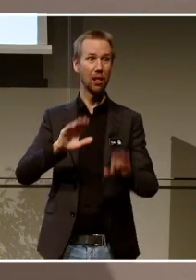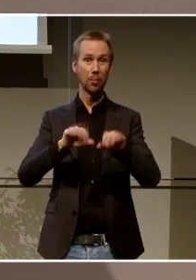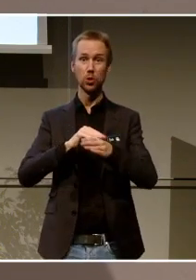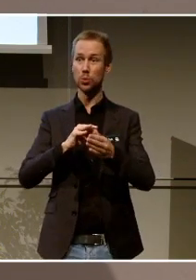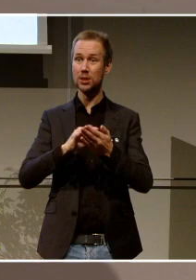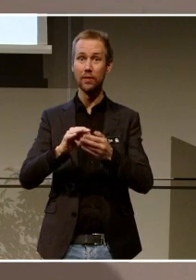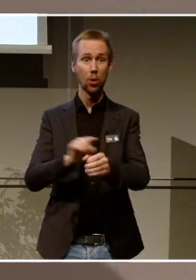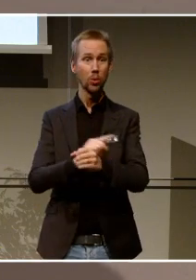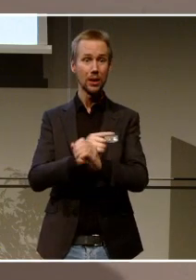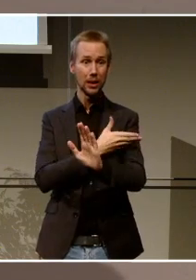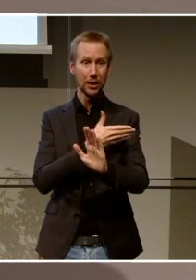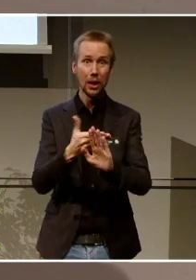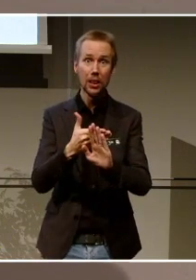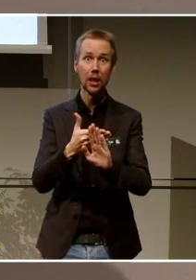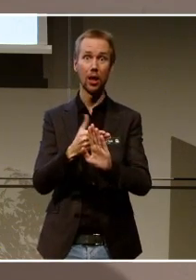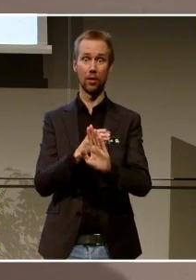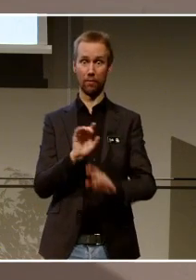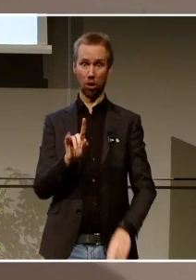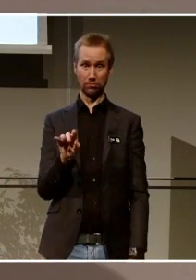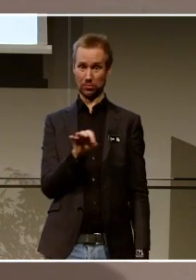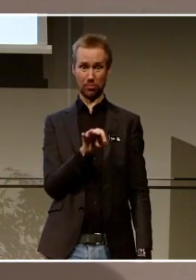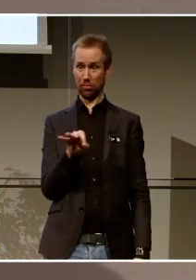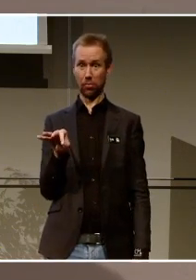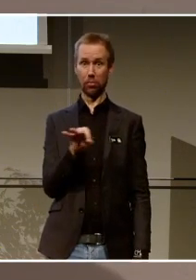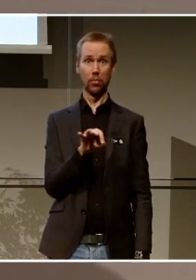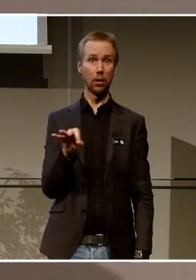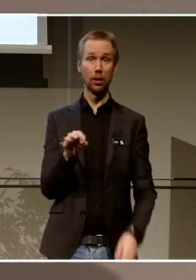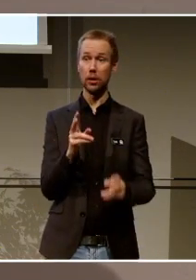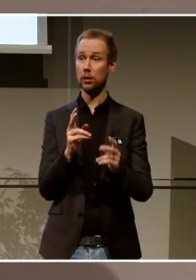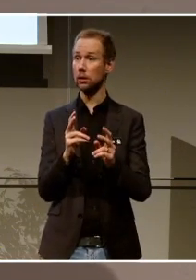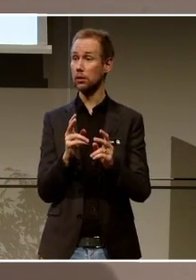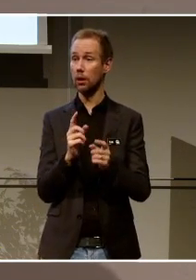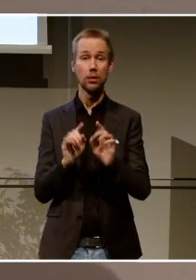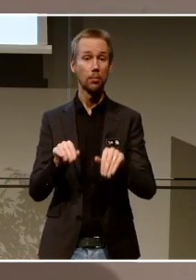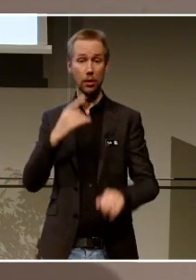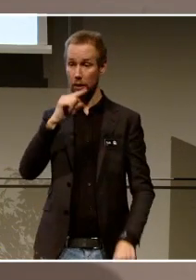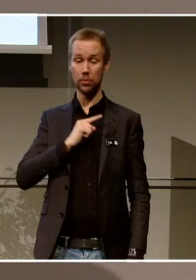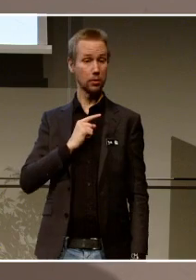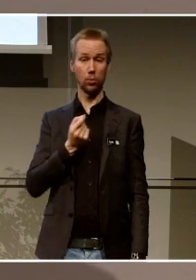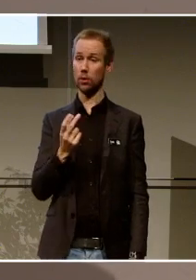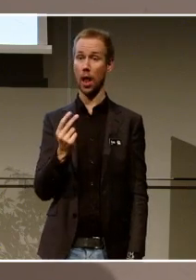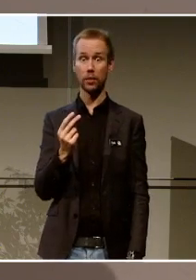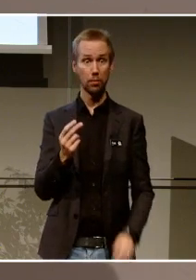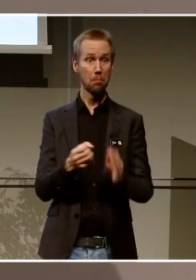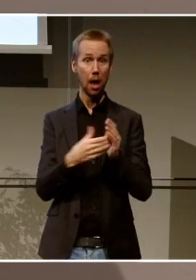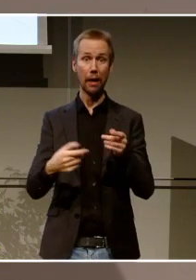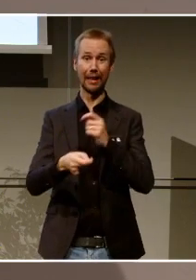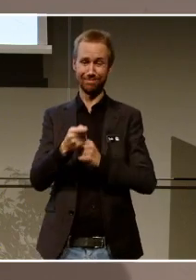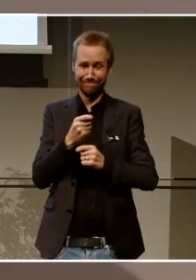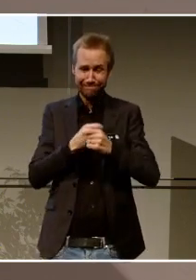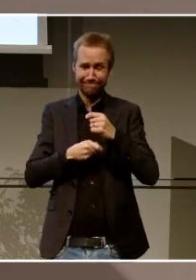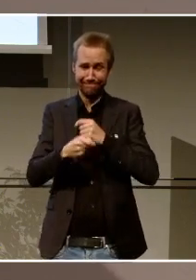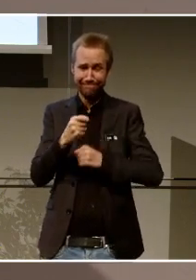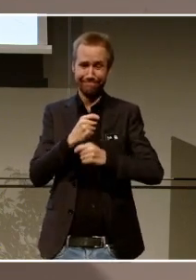en längre tid och faller mellan stolarna. Man kanske har råkat ut för något annat som känns jobbigt i livet och resurserna tryter. Så att det är inte